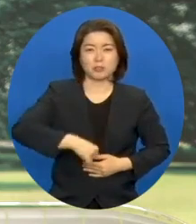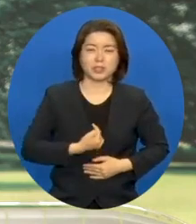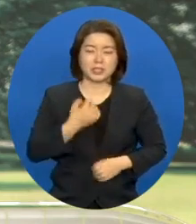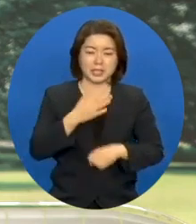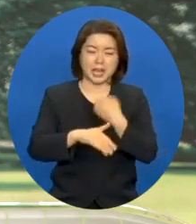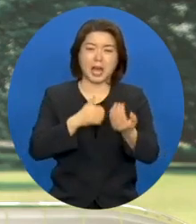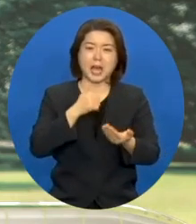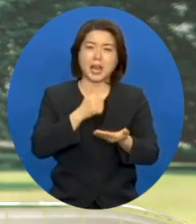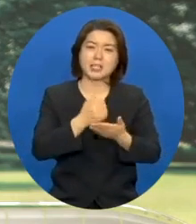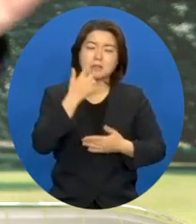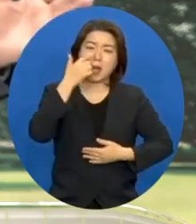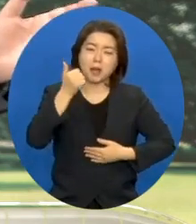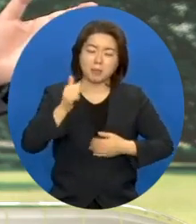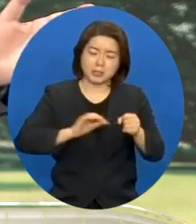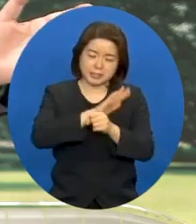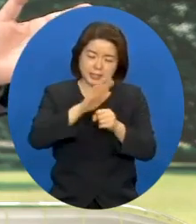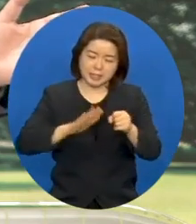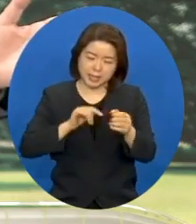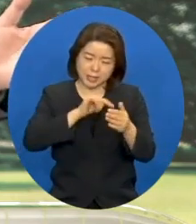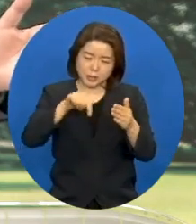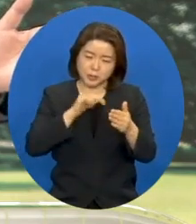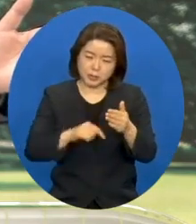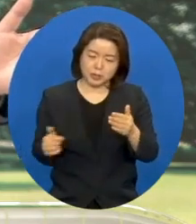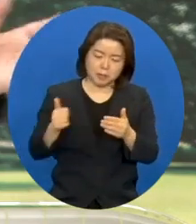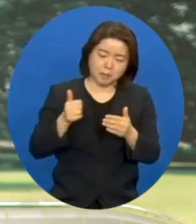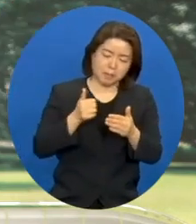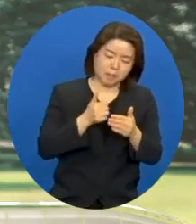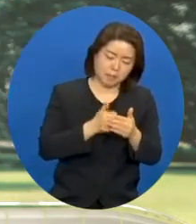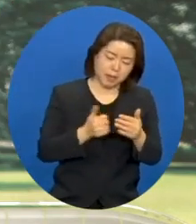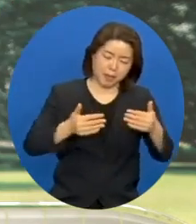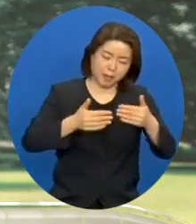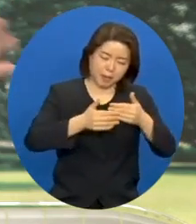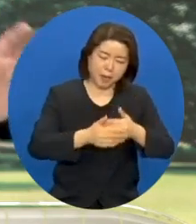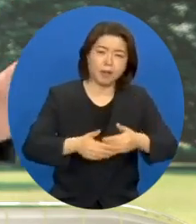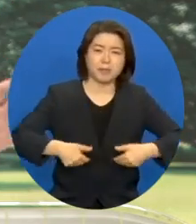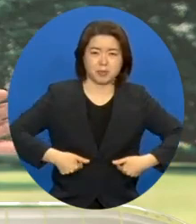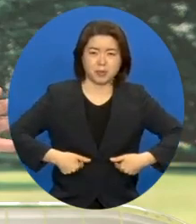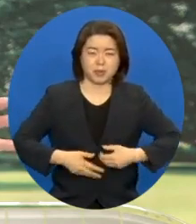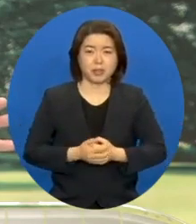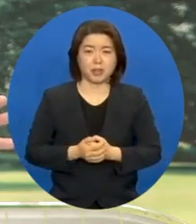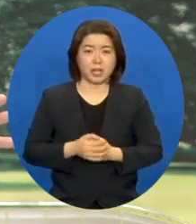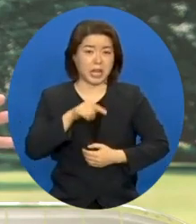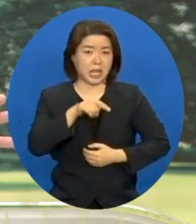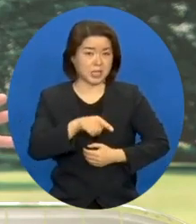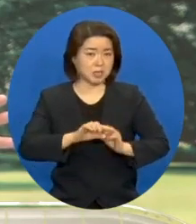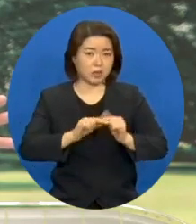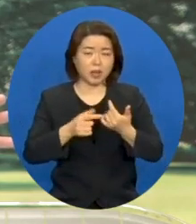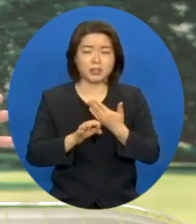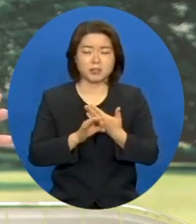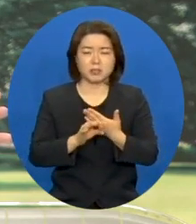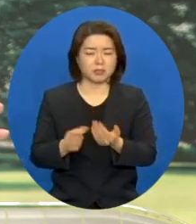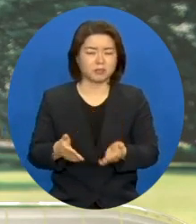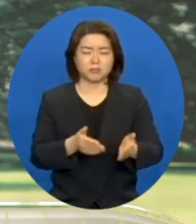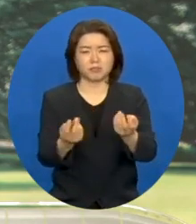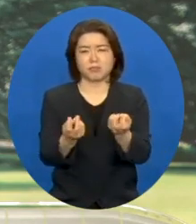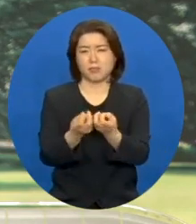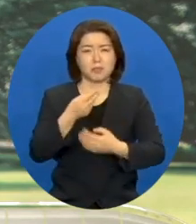하나님 아버지의 사랑의 품에 안겨야 됩니다. 그렇지 않고는 길이 없어요.